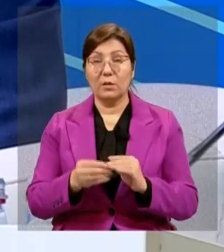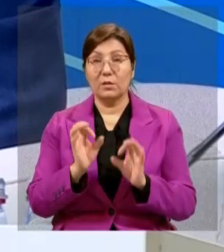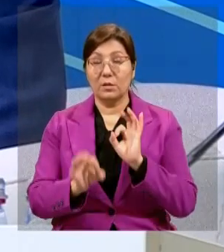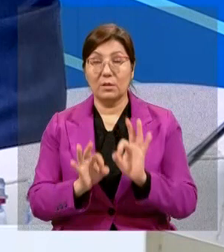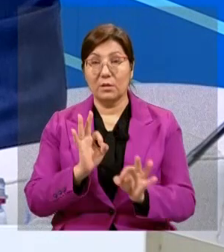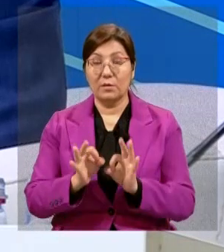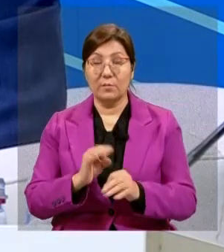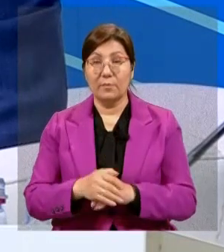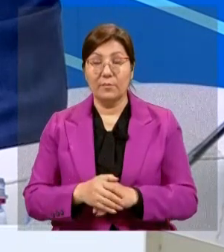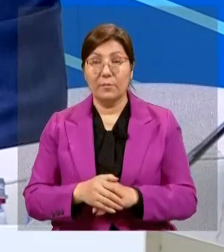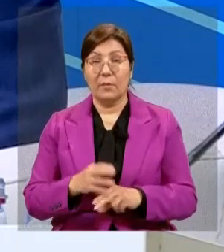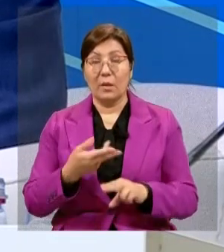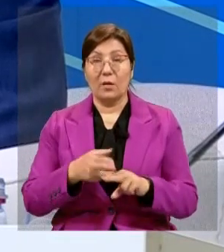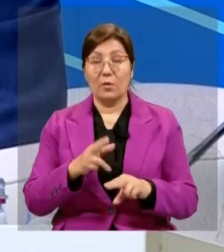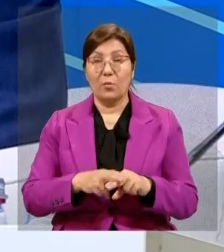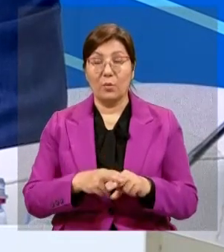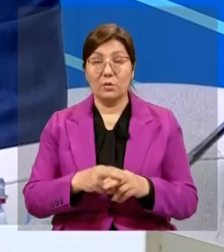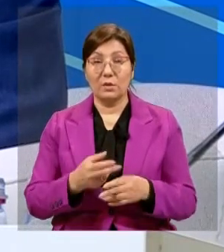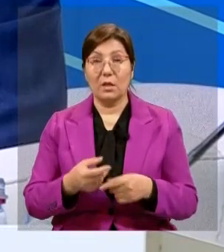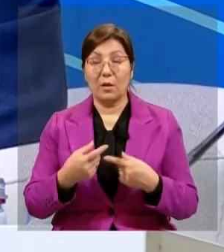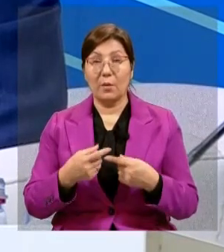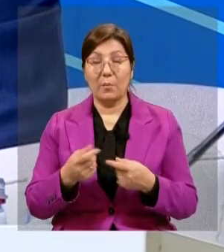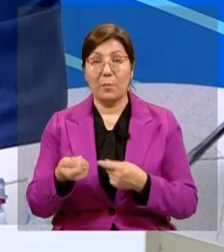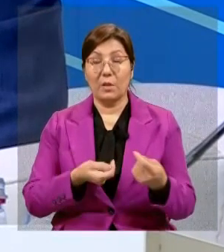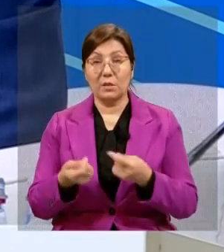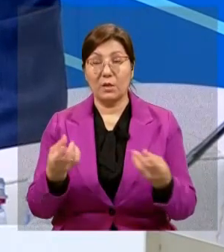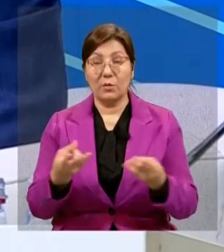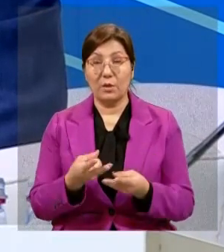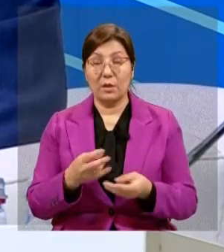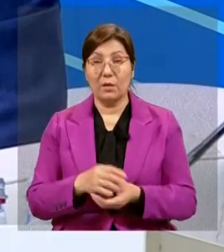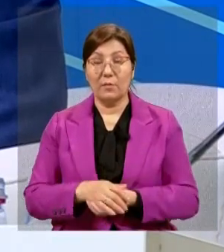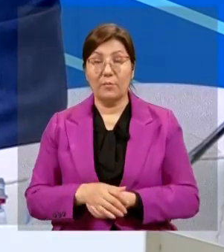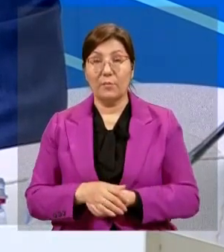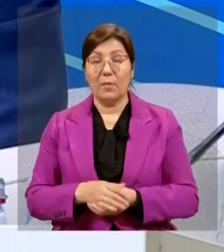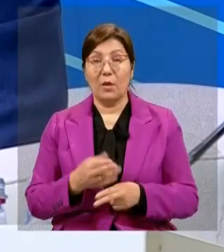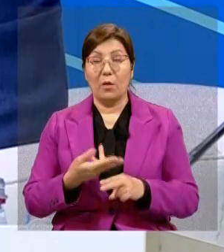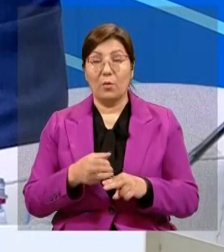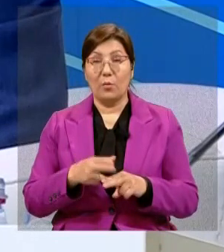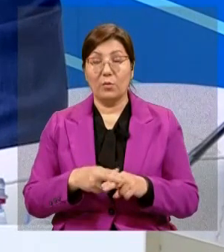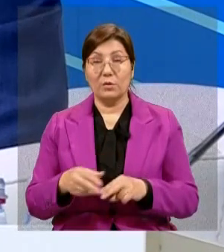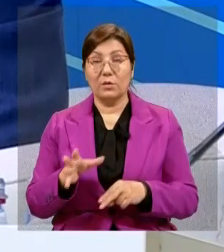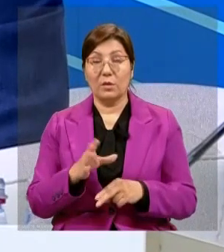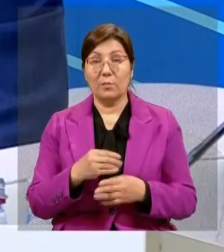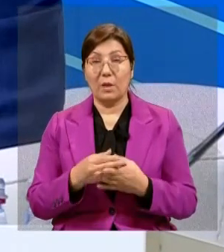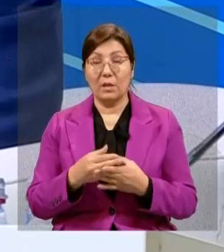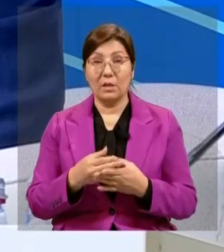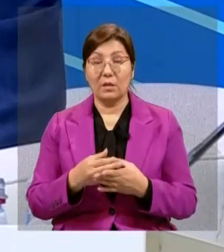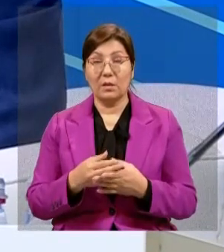емес, соны масштабтау, басқа өңірлерге де көрсету, осы семинар арқылы жеткізіп, ары